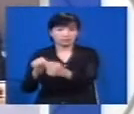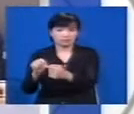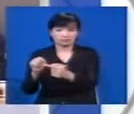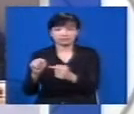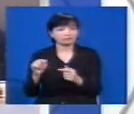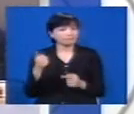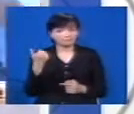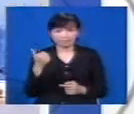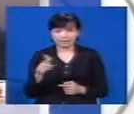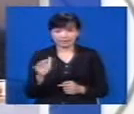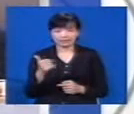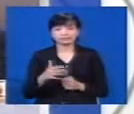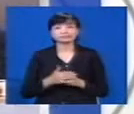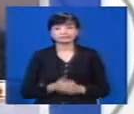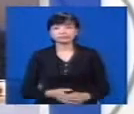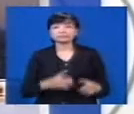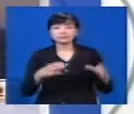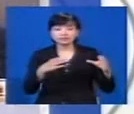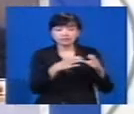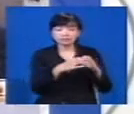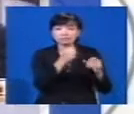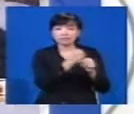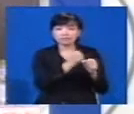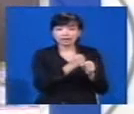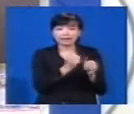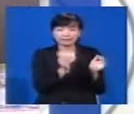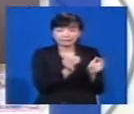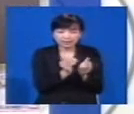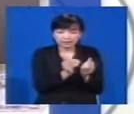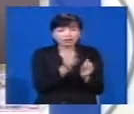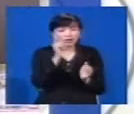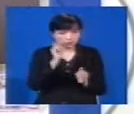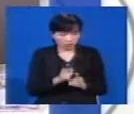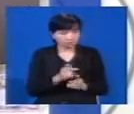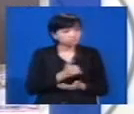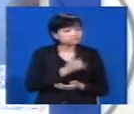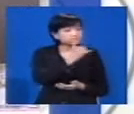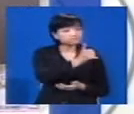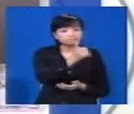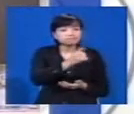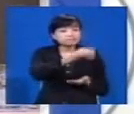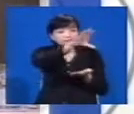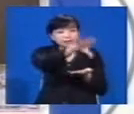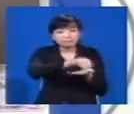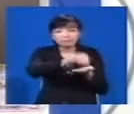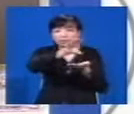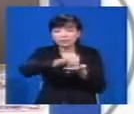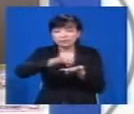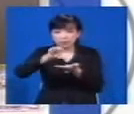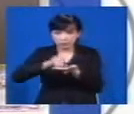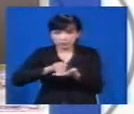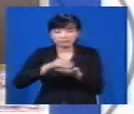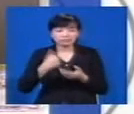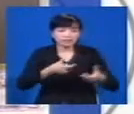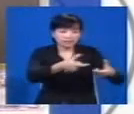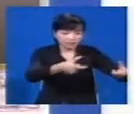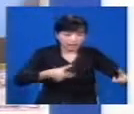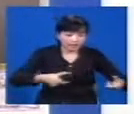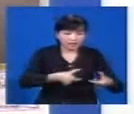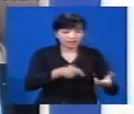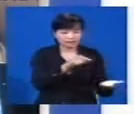ไปรวบรวมมุมมองของทุกฝ่ายทั้งในส่วนที่สถาบันได้ศึกษาไว้ความเห็นของ